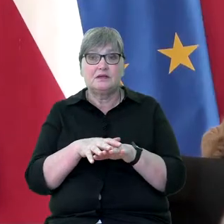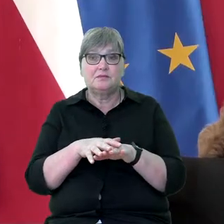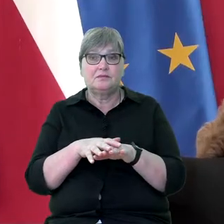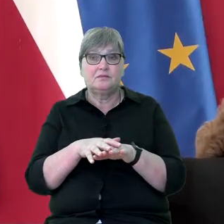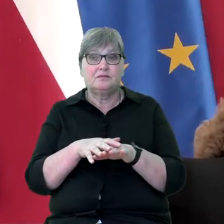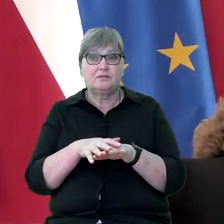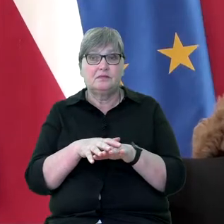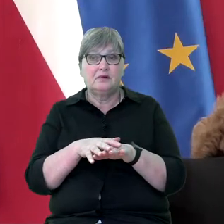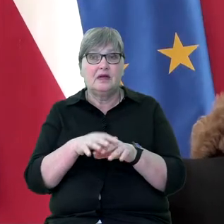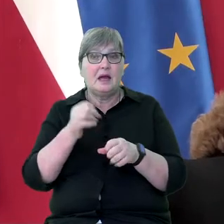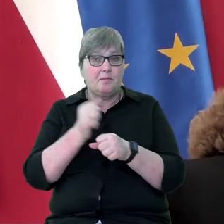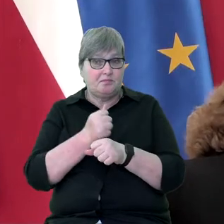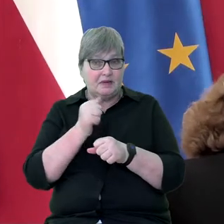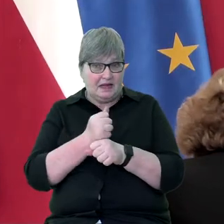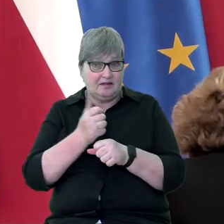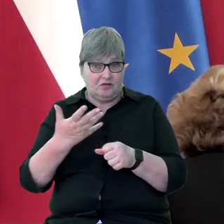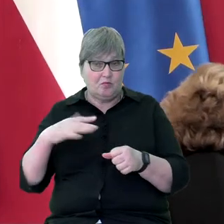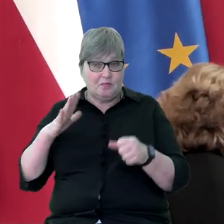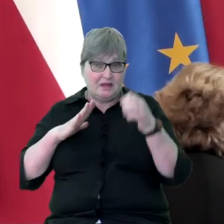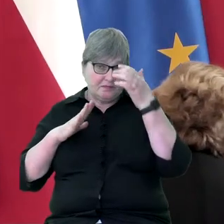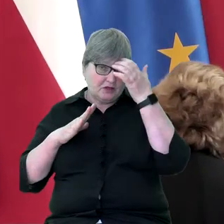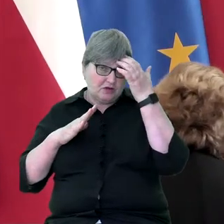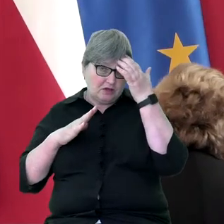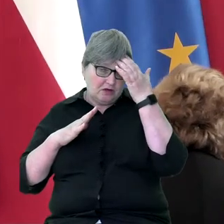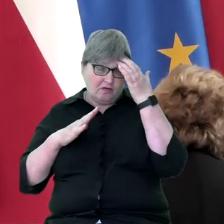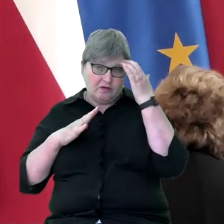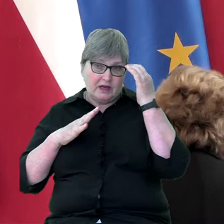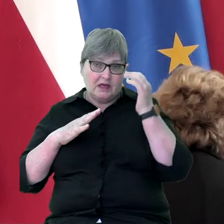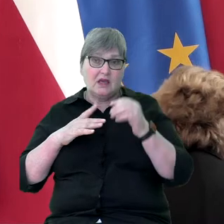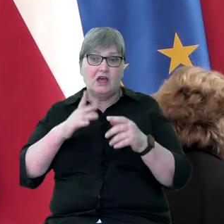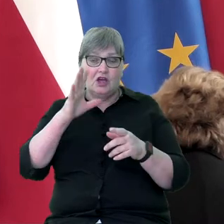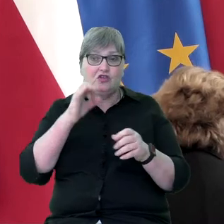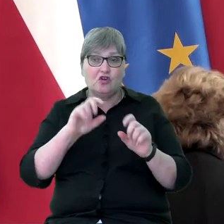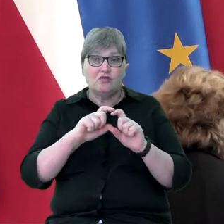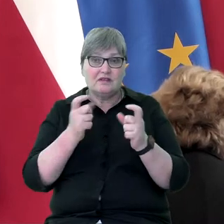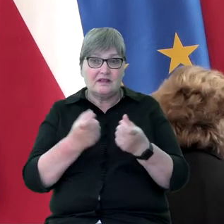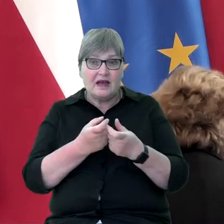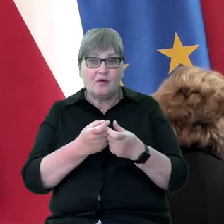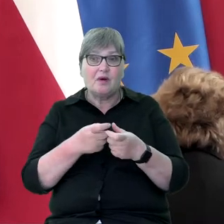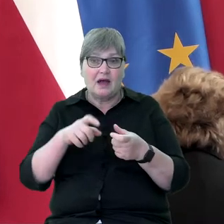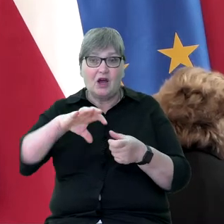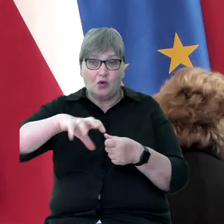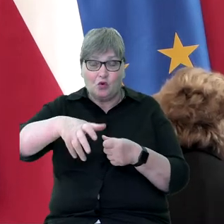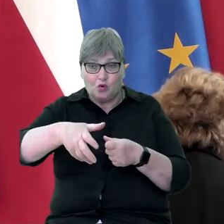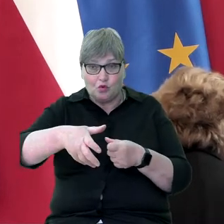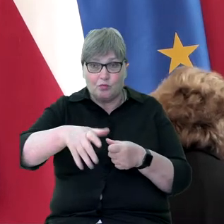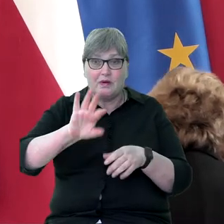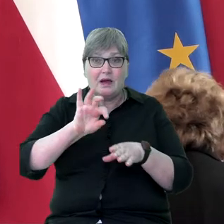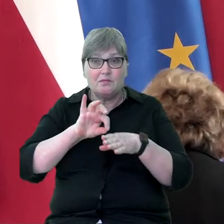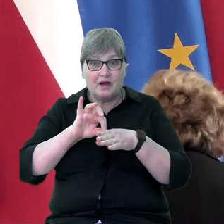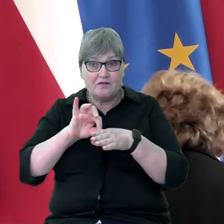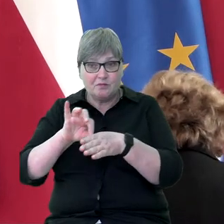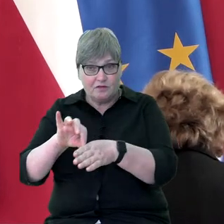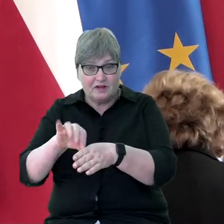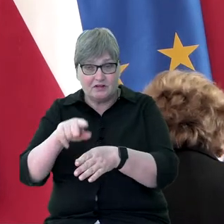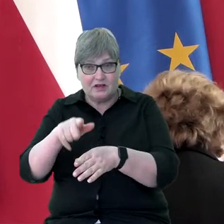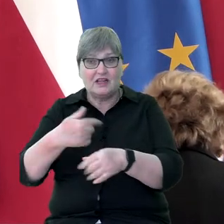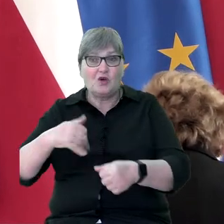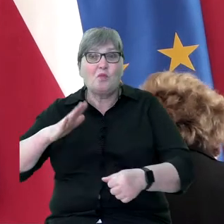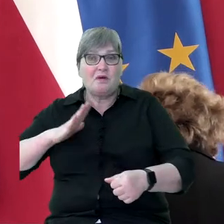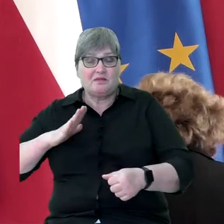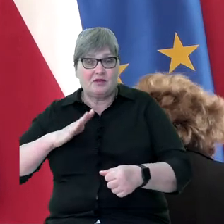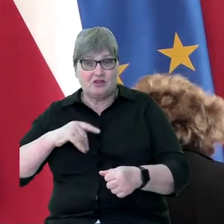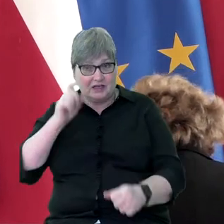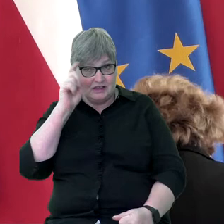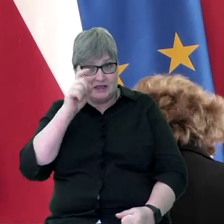no, pracy ubezpieczeniowej, no to cały ten zespół został wprowadzony do ubezpieczalni niemieckiej, no i dzięki temu oni byli